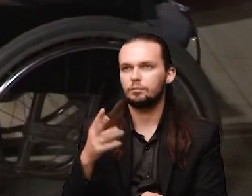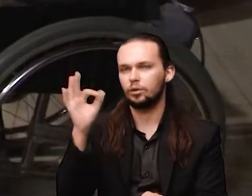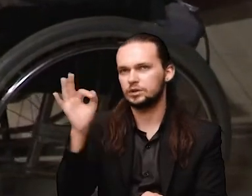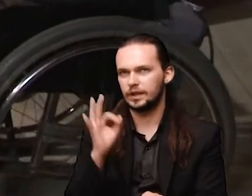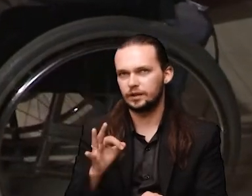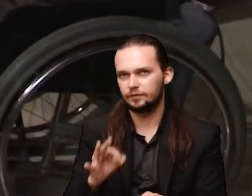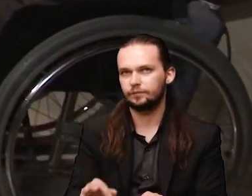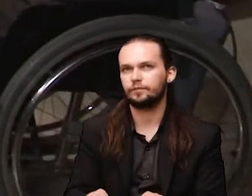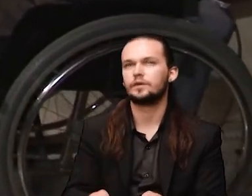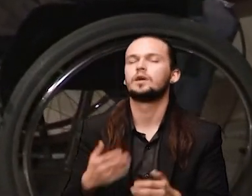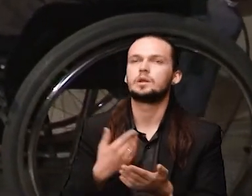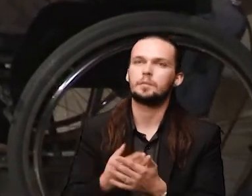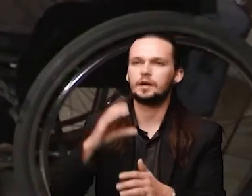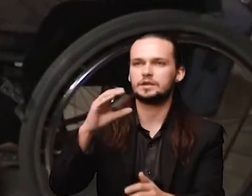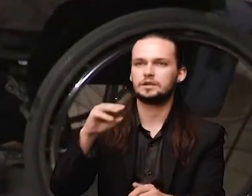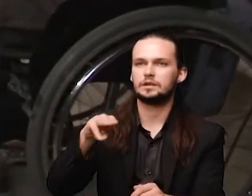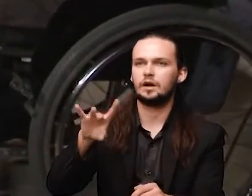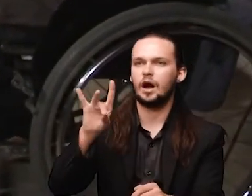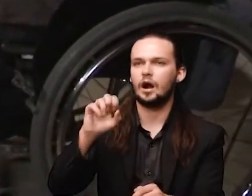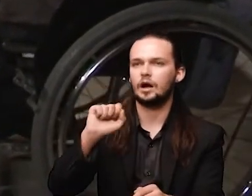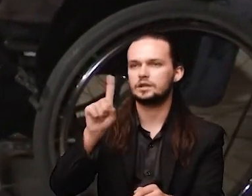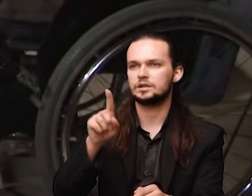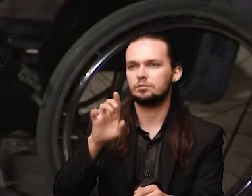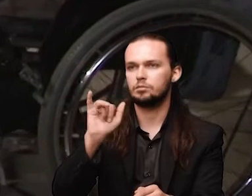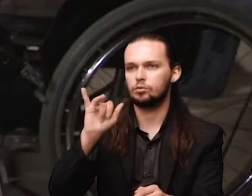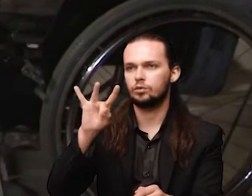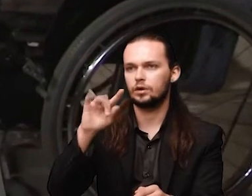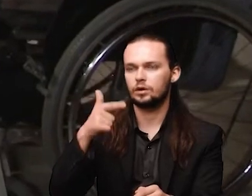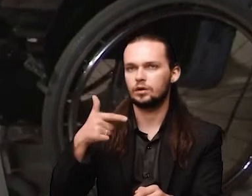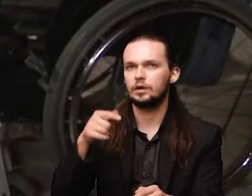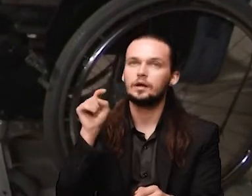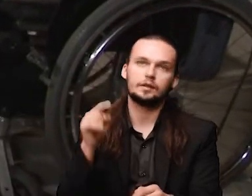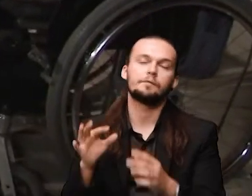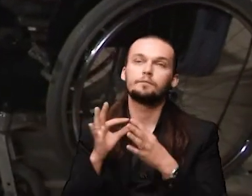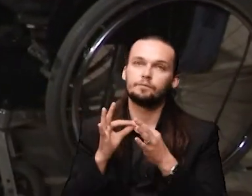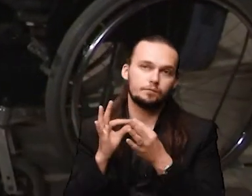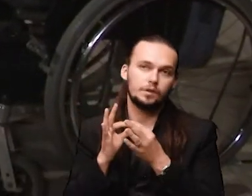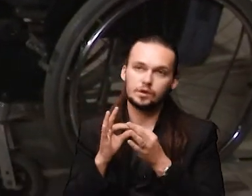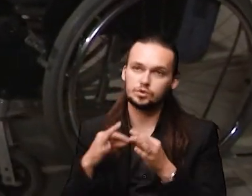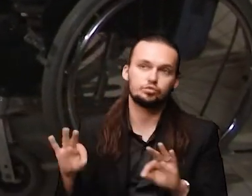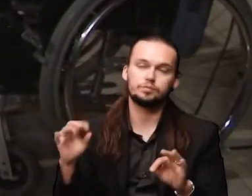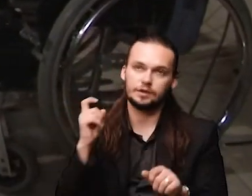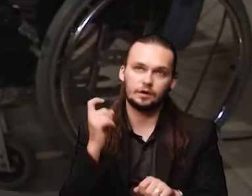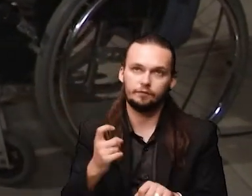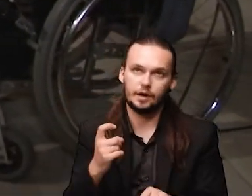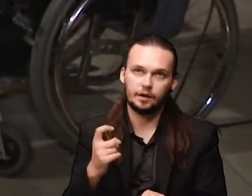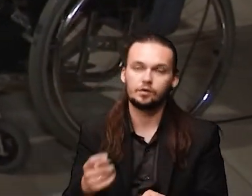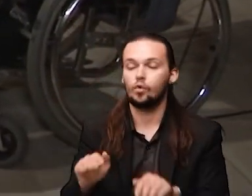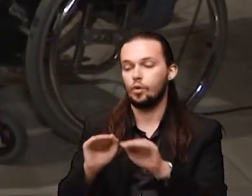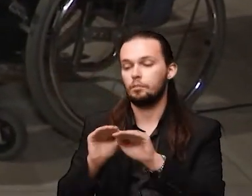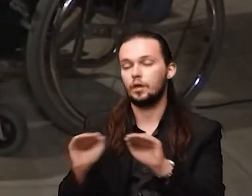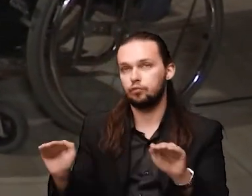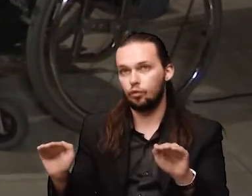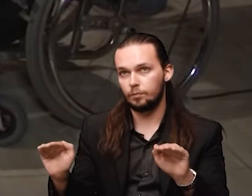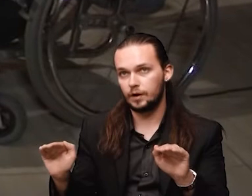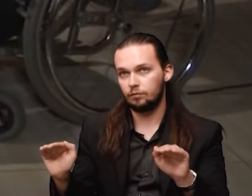2,6%. А, допустим, вот в Страсбурге великолепные доступные трамваи. Они всегда подъезжают в уровень платформы.